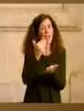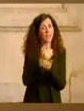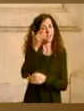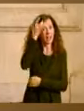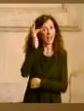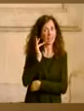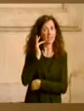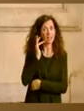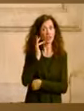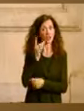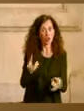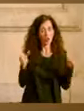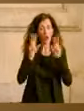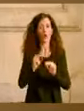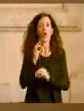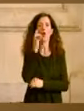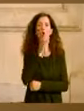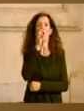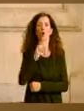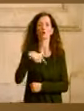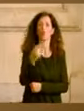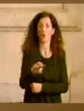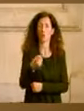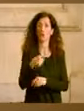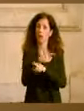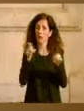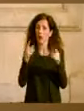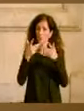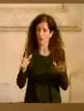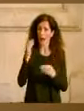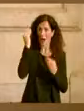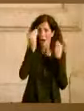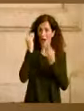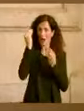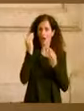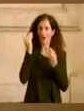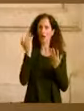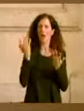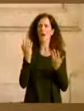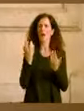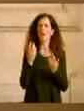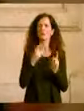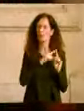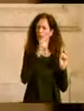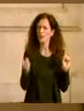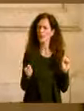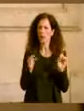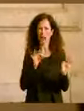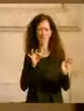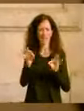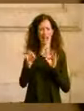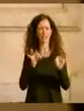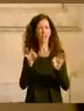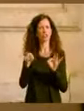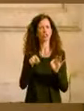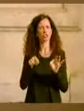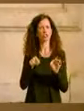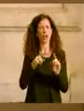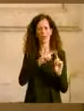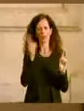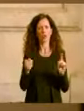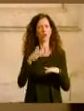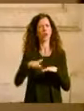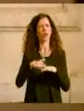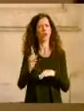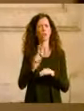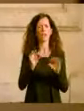ad ottobre. Ci avete mai pensato e come mai non avete adottato questa strategia che è chiamata e nota come